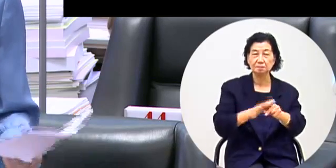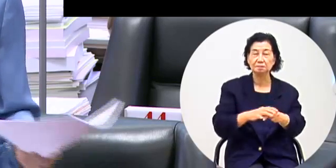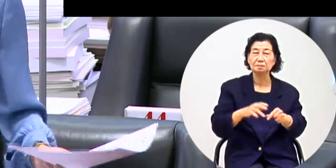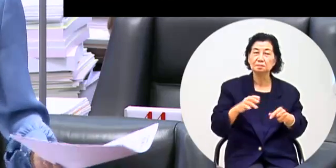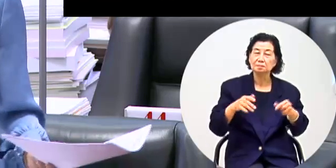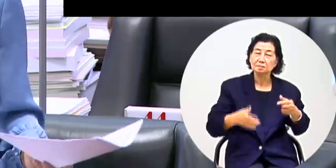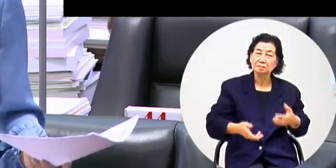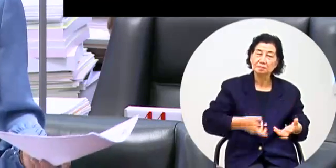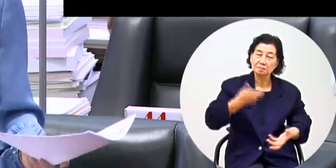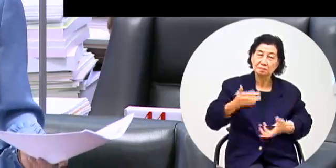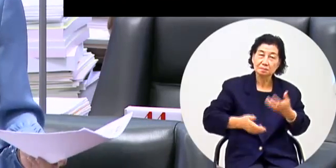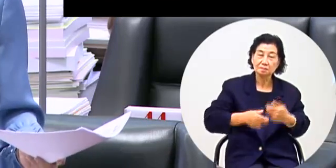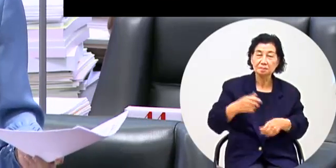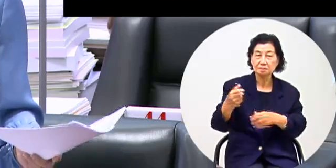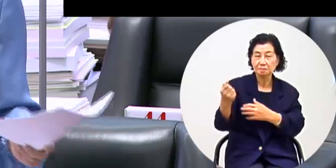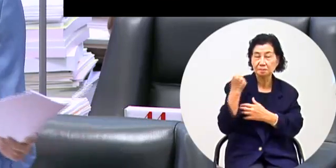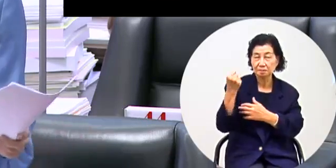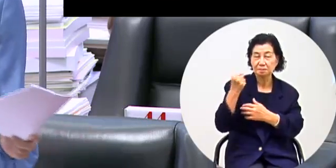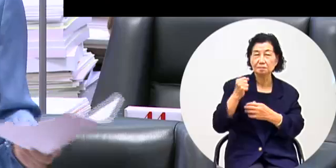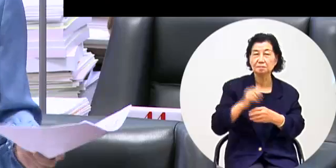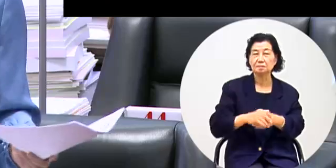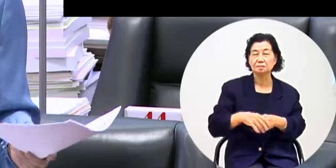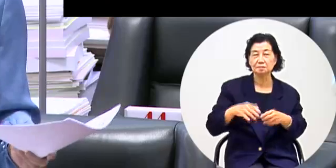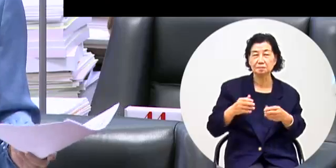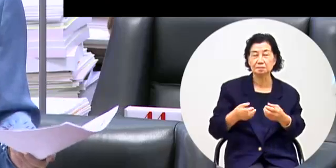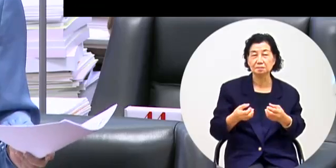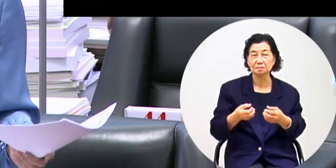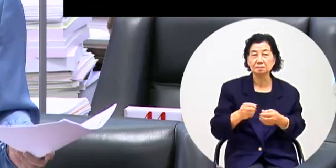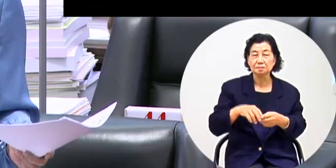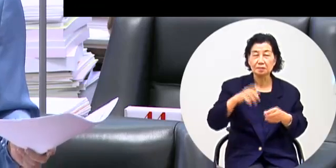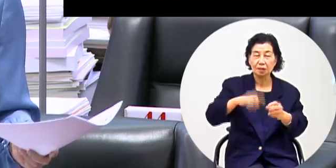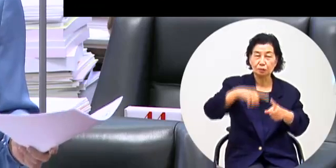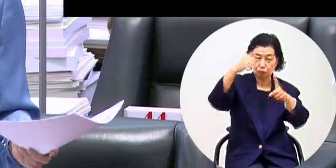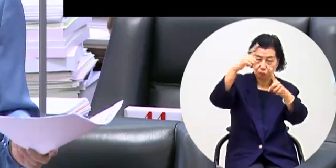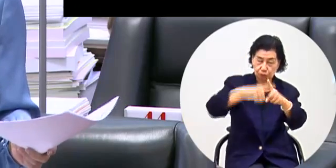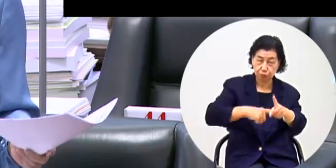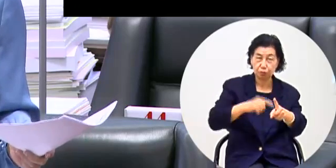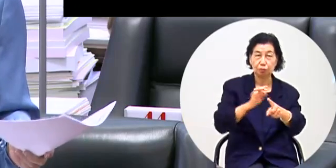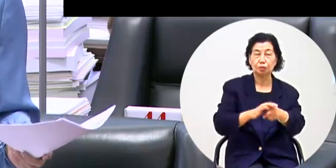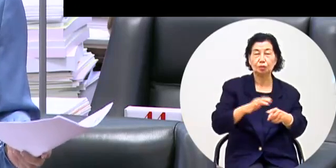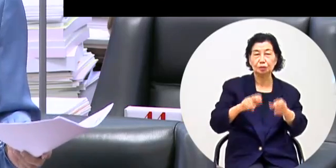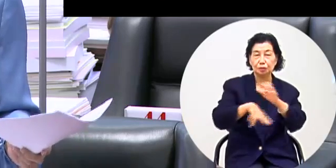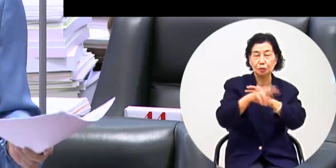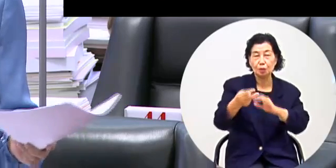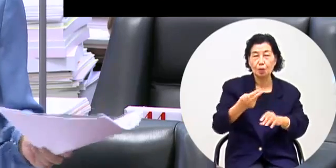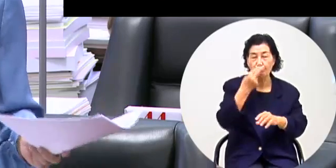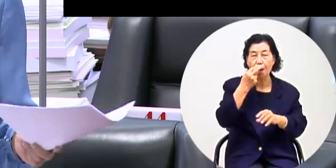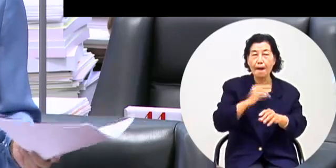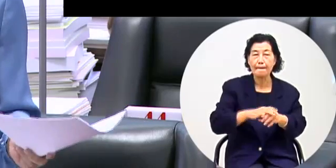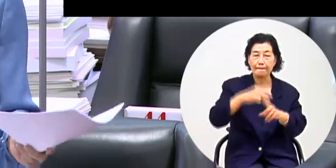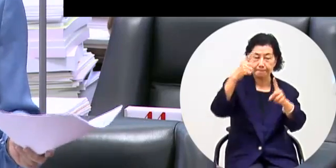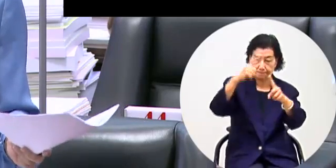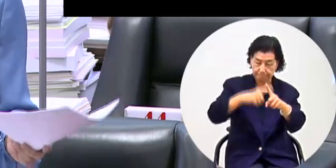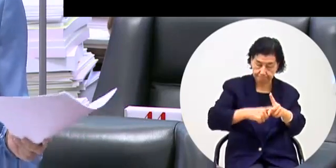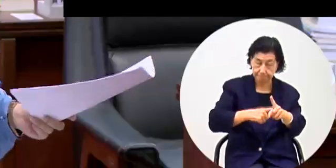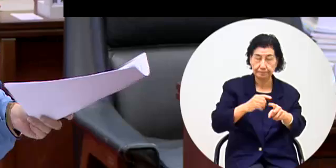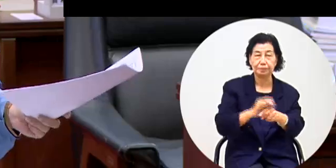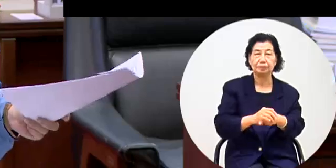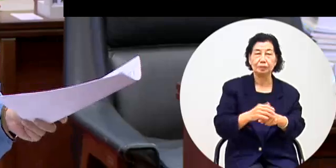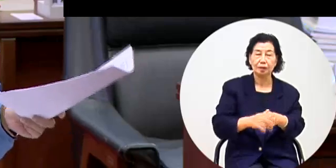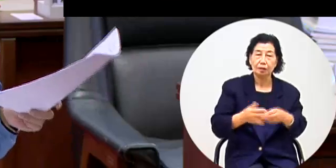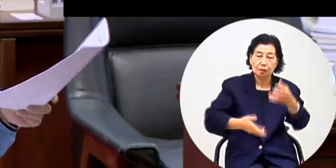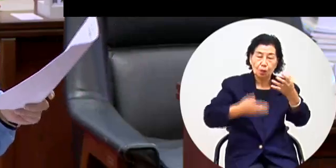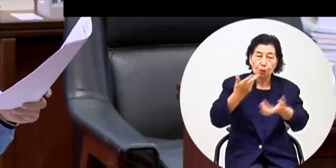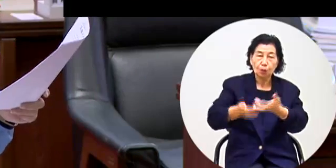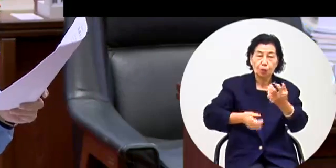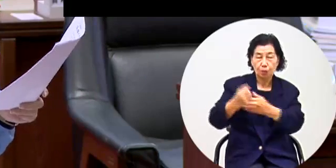降载空气就变好，那大家就发现明显的发现说，哎，火力发电的确对整体的空气环境是造成